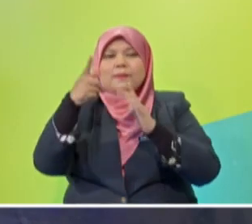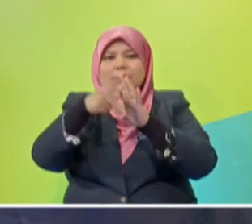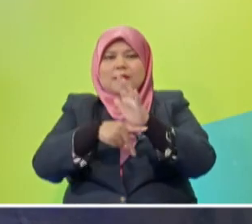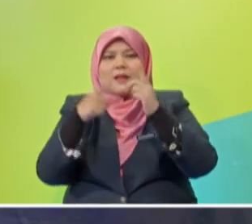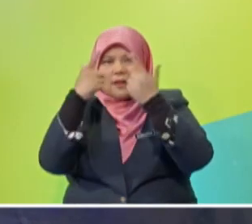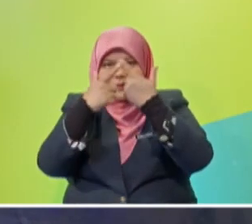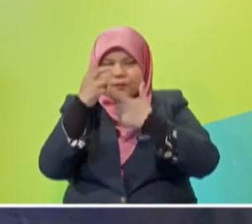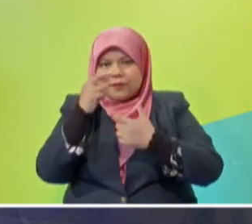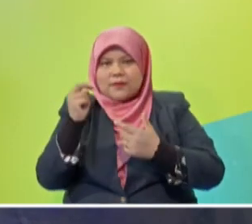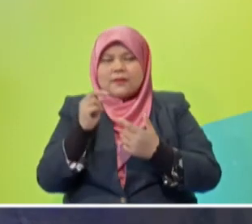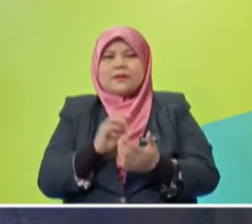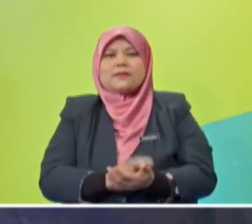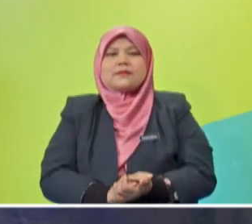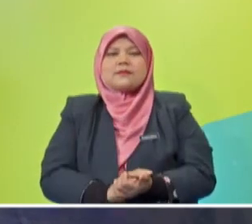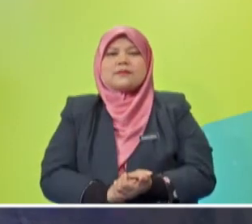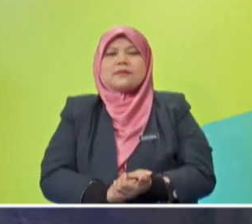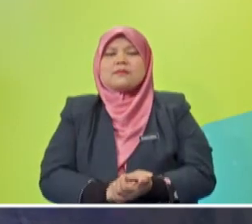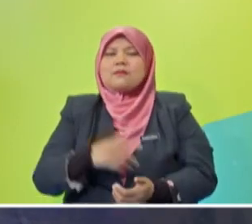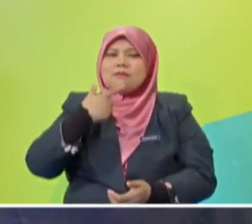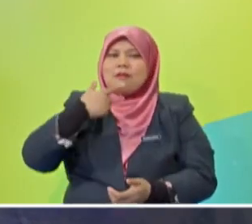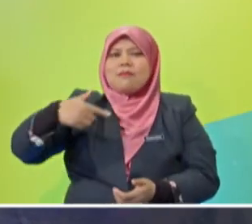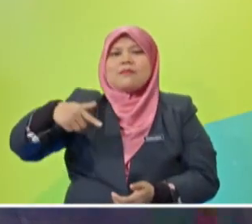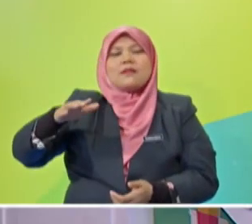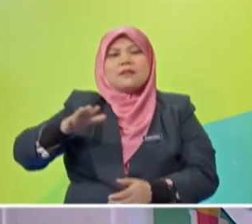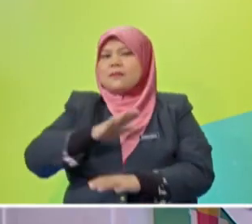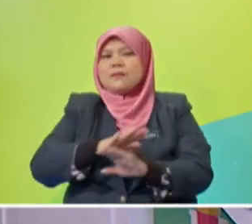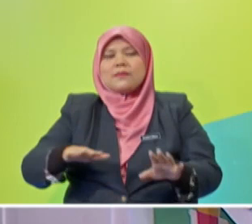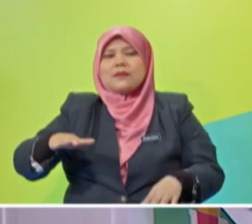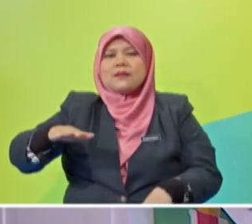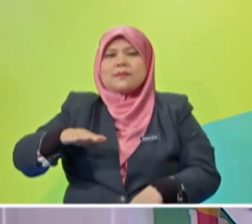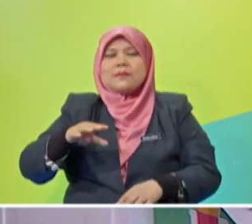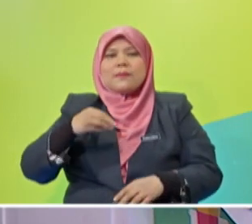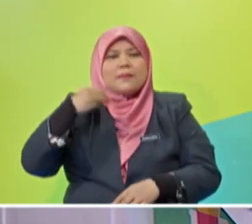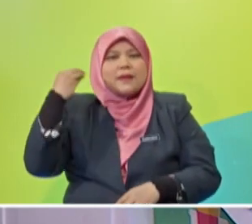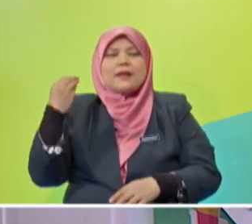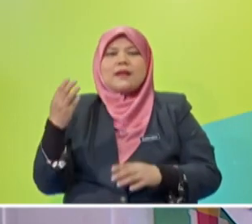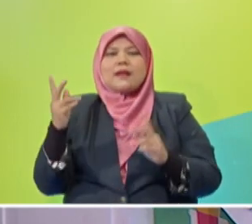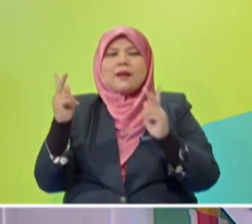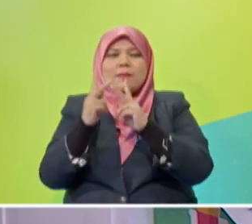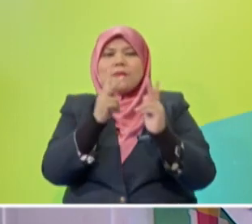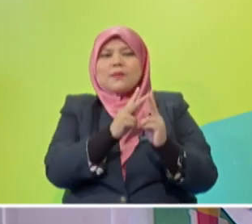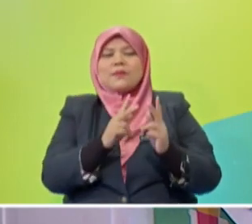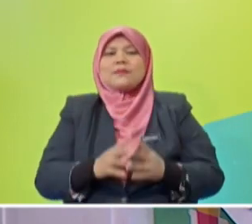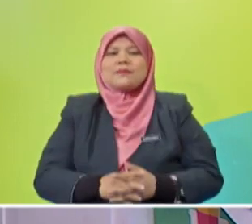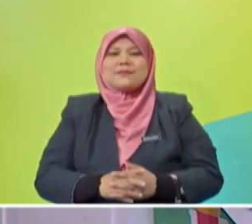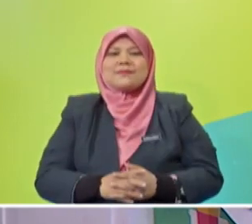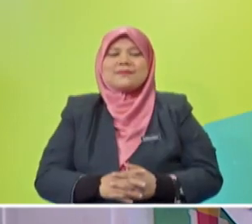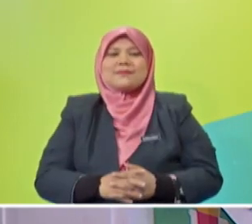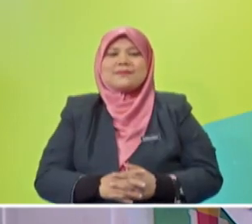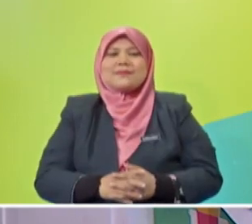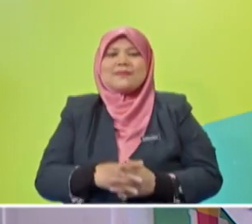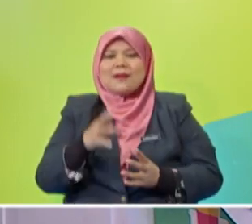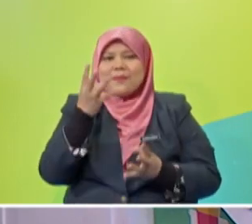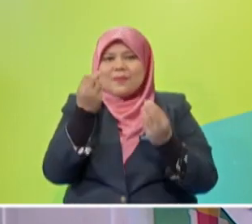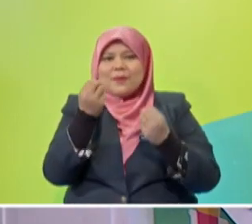dekatkan. Okey. Saya pun dah lama tak balik kampung, cikgu. Ada masa saya balik, saya pergi tengoklah. Nak ziarahlah burung ni kat mana. Ziarah burung tu dah besar